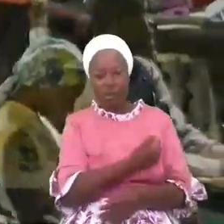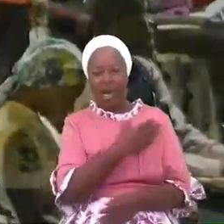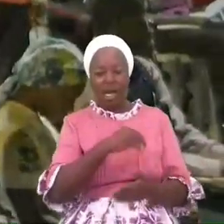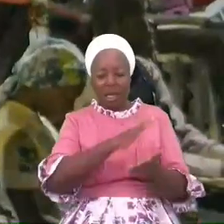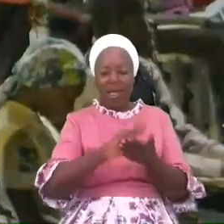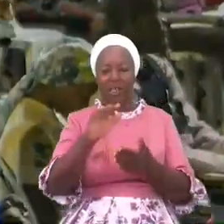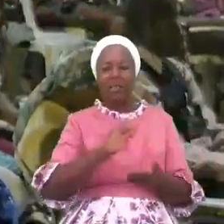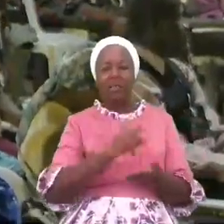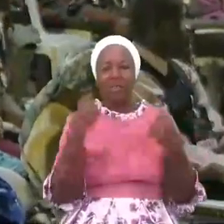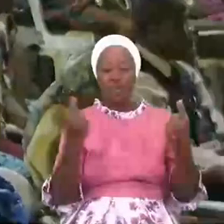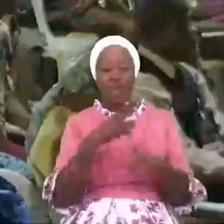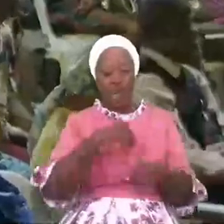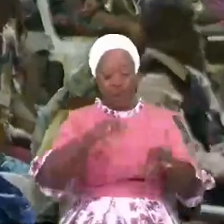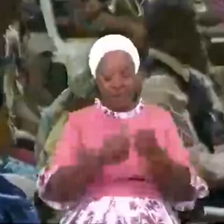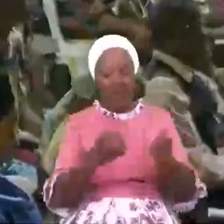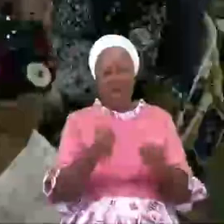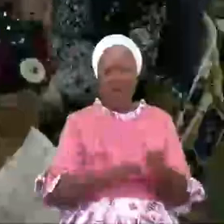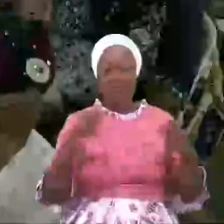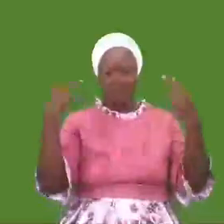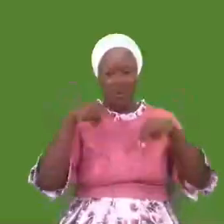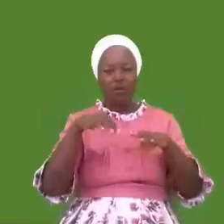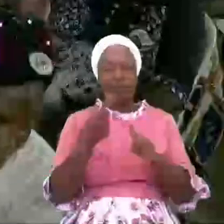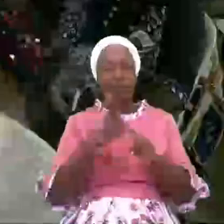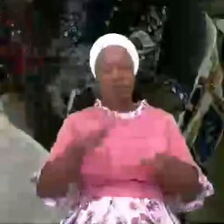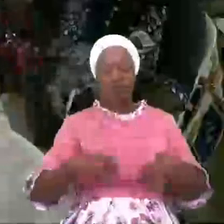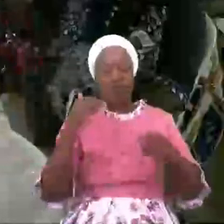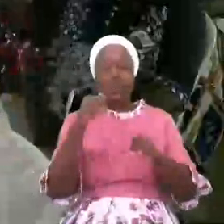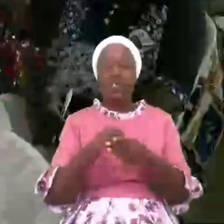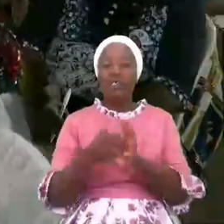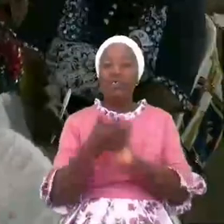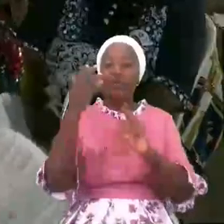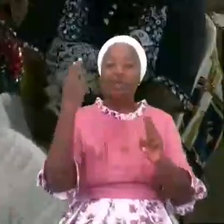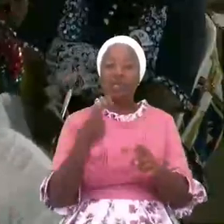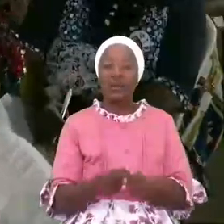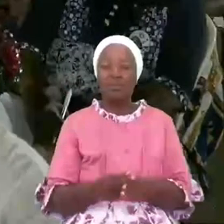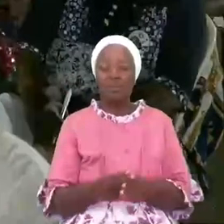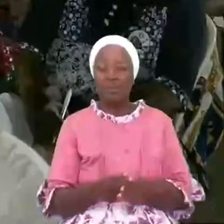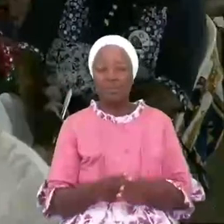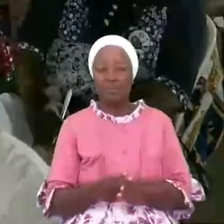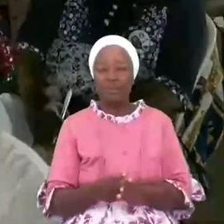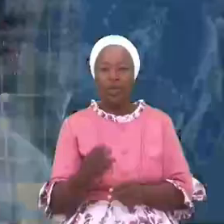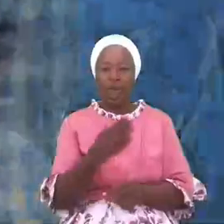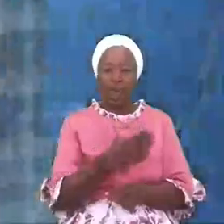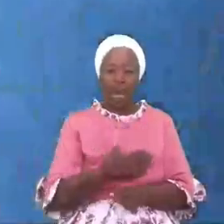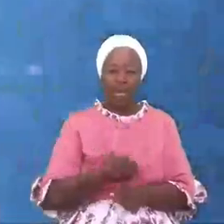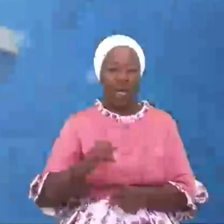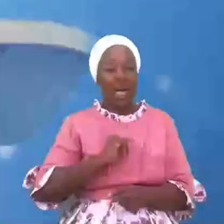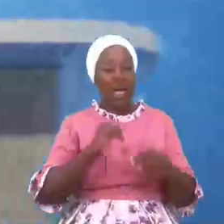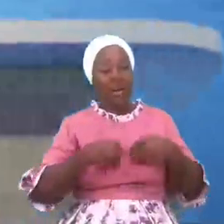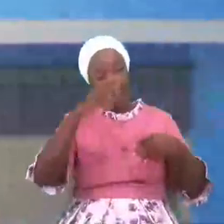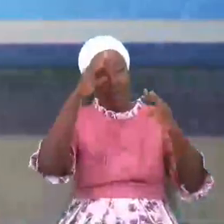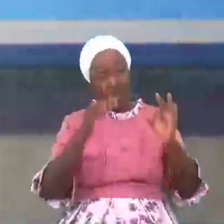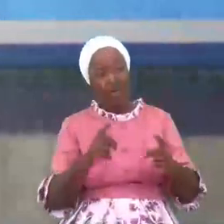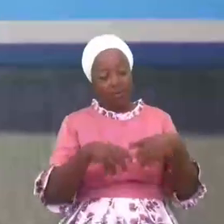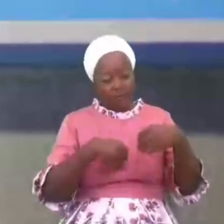tes péchés. Il va briser tous les jougs de ta vie au nom de Jésus. J'ai décidé de suivre le Seigneur.